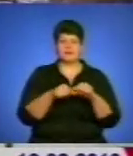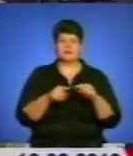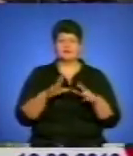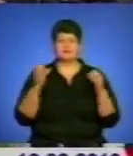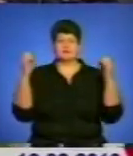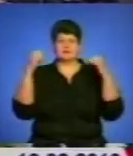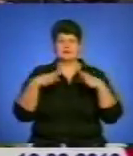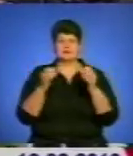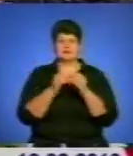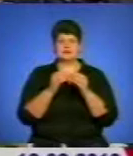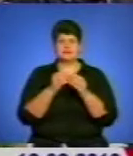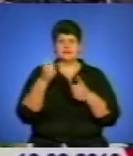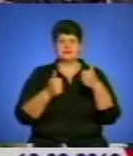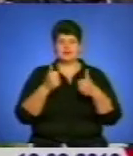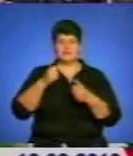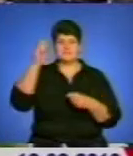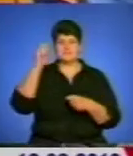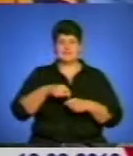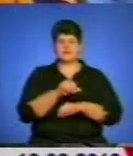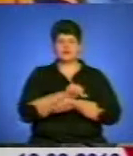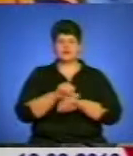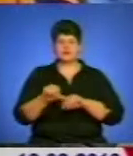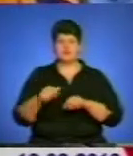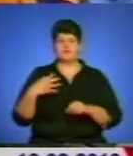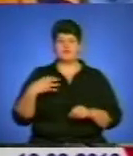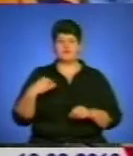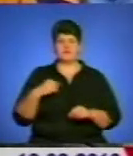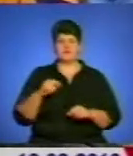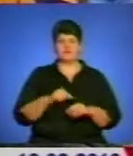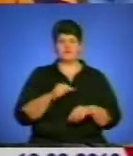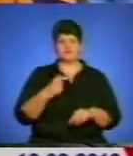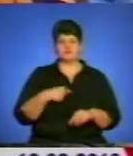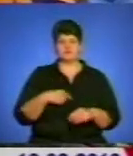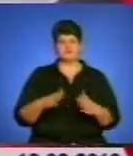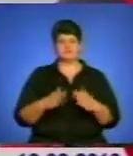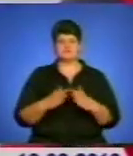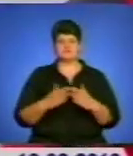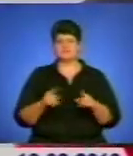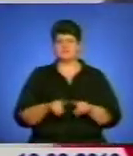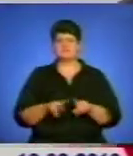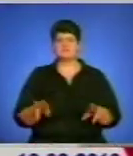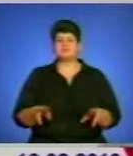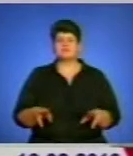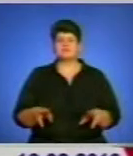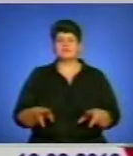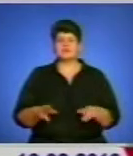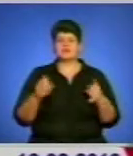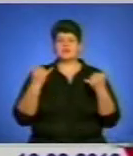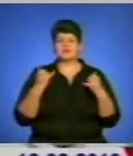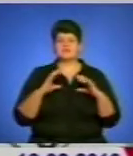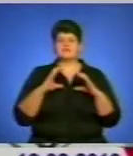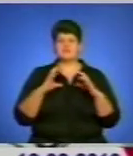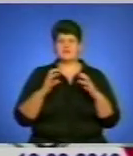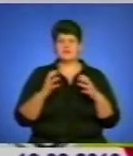десятки змагань, приїжджають із-за кордону. А львів'яни почувають тут себе як вдома. Сьогодні в світі всі катаються